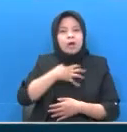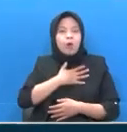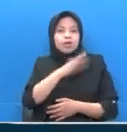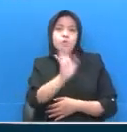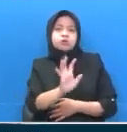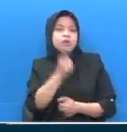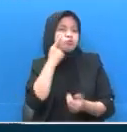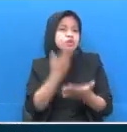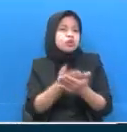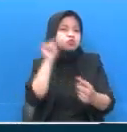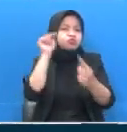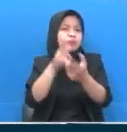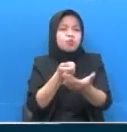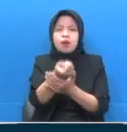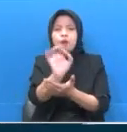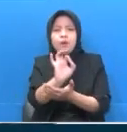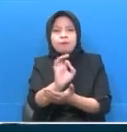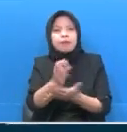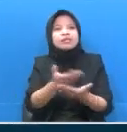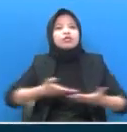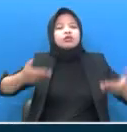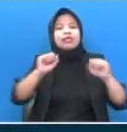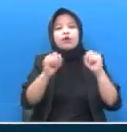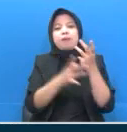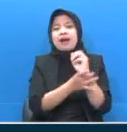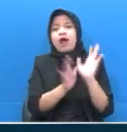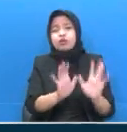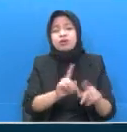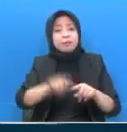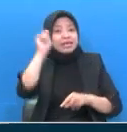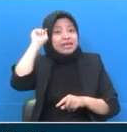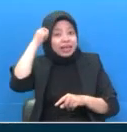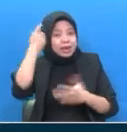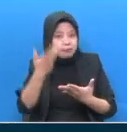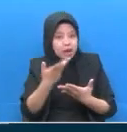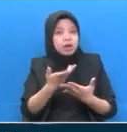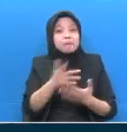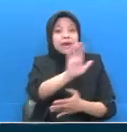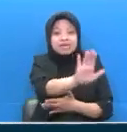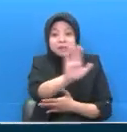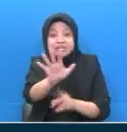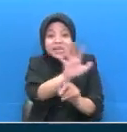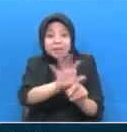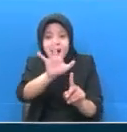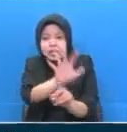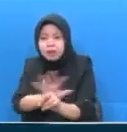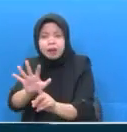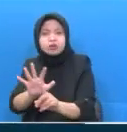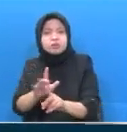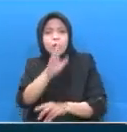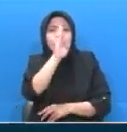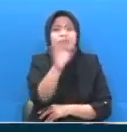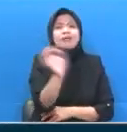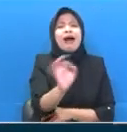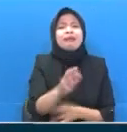bukti yang mengarah ke sana, baru menjadikan suatu profil. Tapi ingat, Mbak, profil ini rupanya tidak konsisten gitu loh.